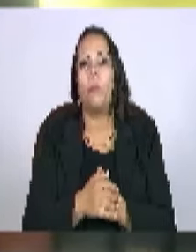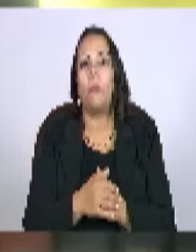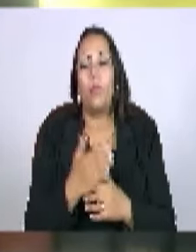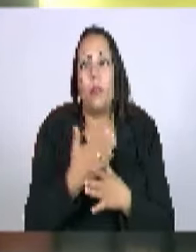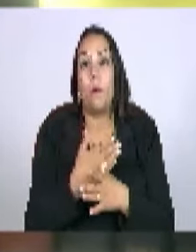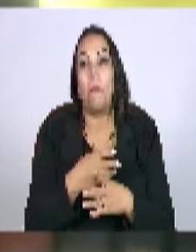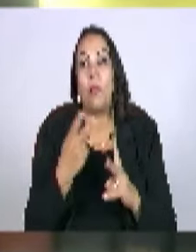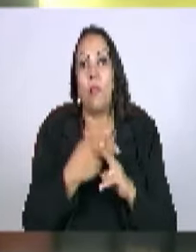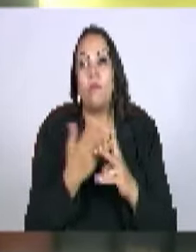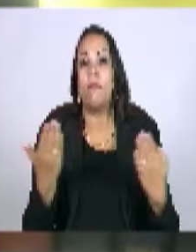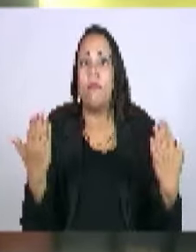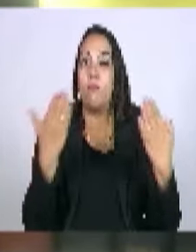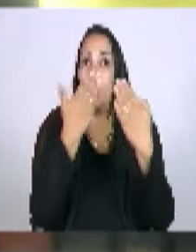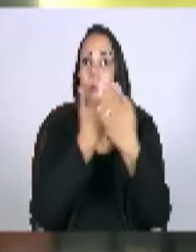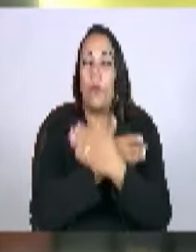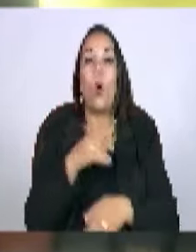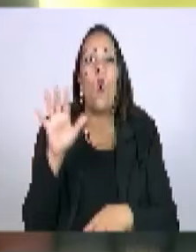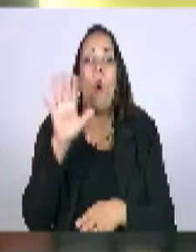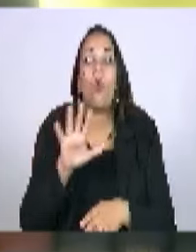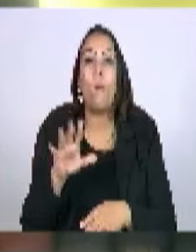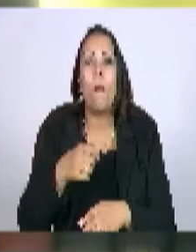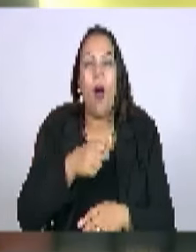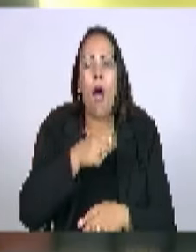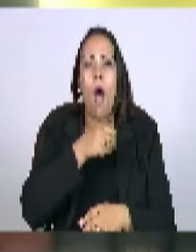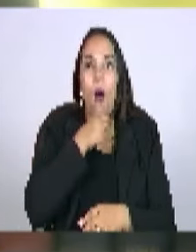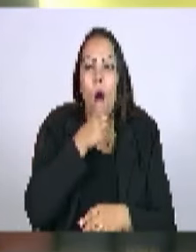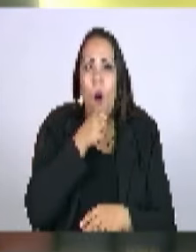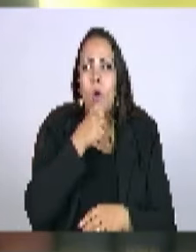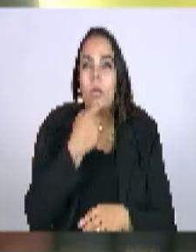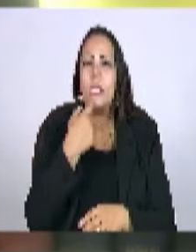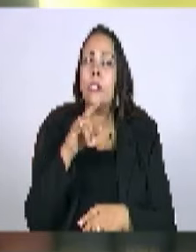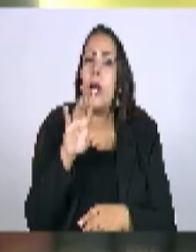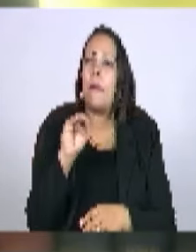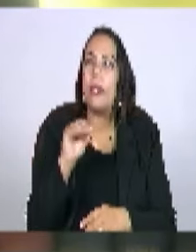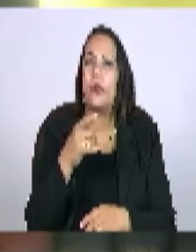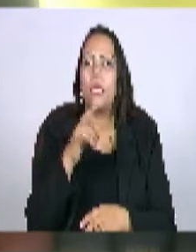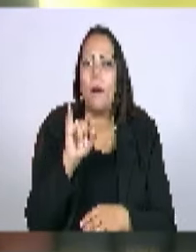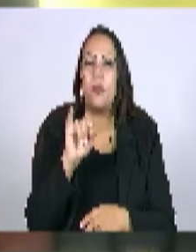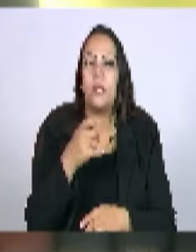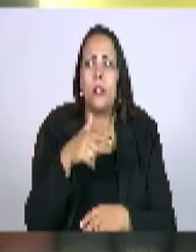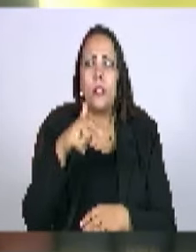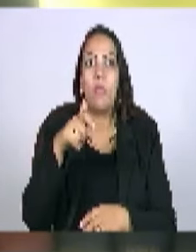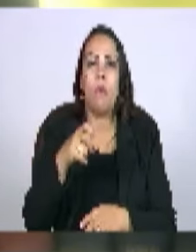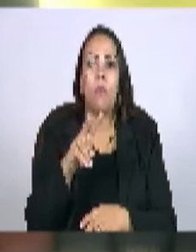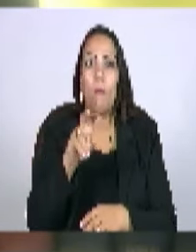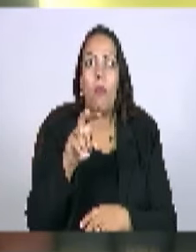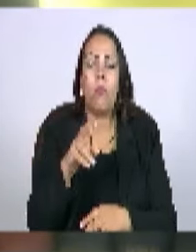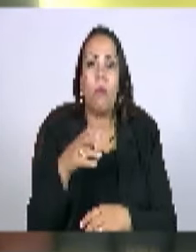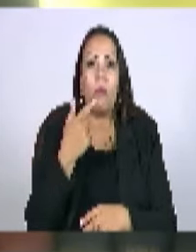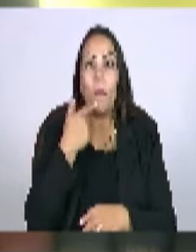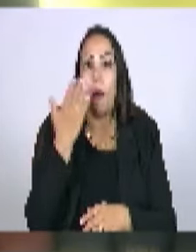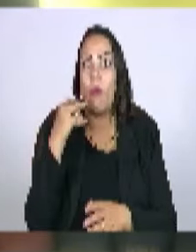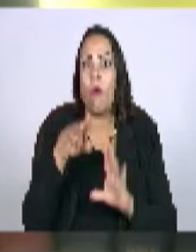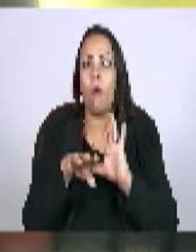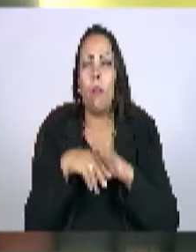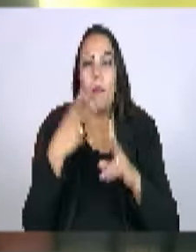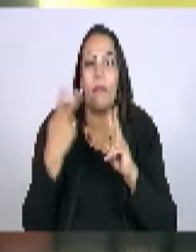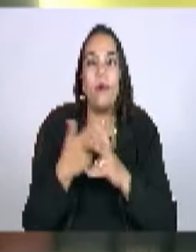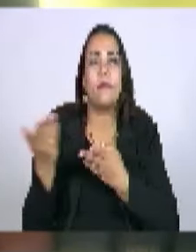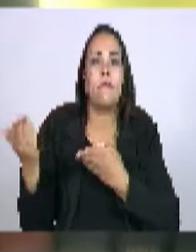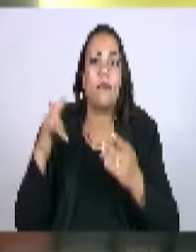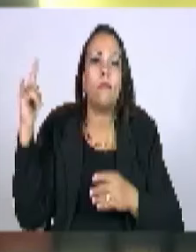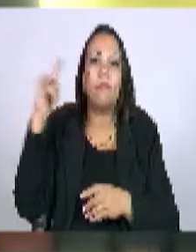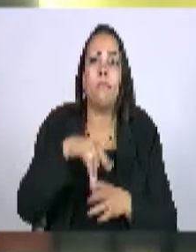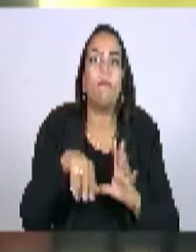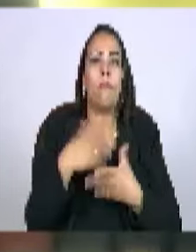اوروبا القاره العجوزه دي اللي في الاربعينات وفي الخمسينات وفي الستينات وفي السبعينات كانت بتعوض بالمهاجرين مش